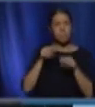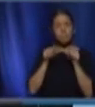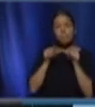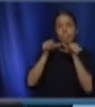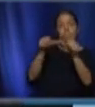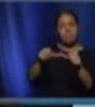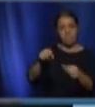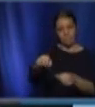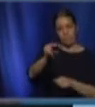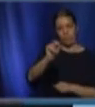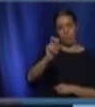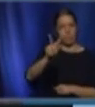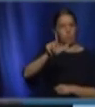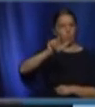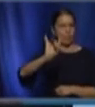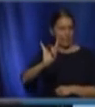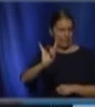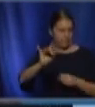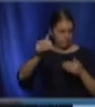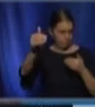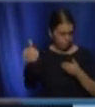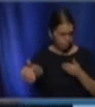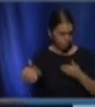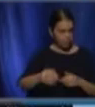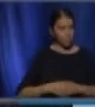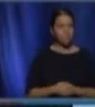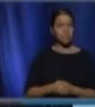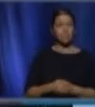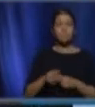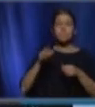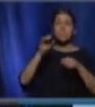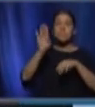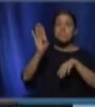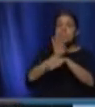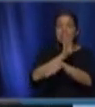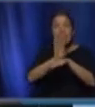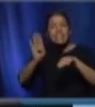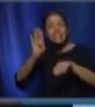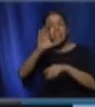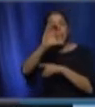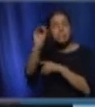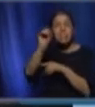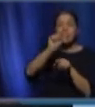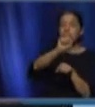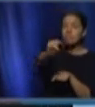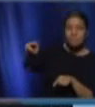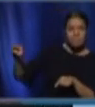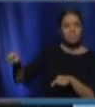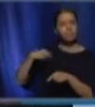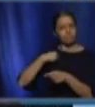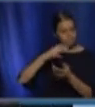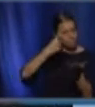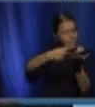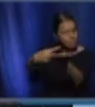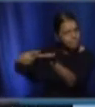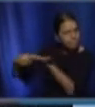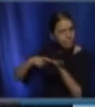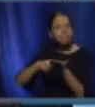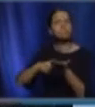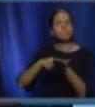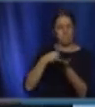les mesures visant à aider les entreprises confinées vont également être prolongées. Nous